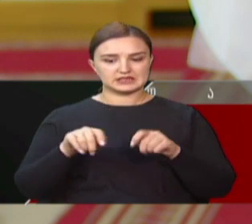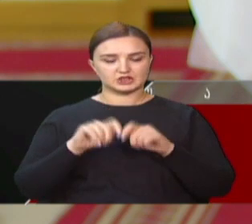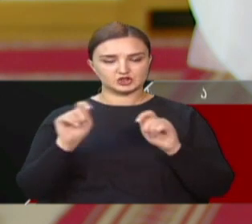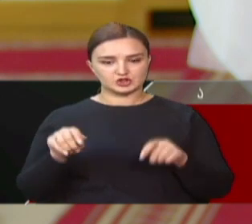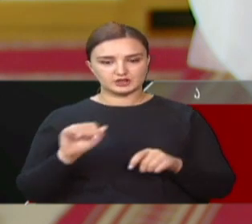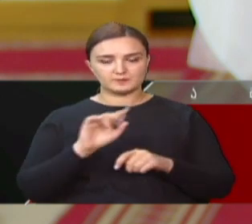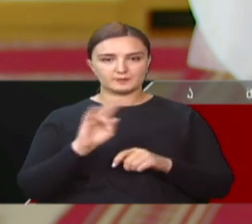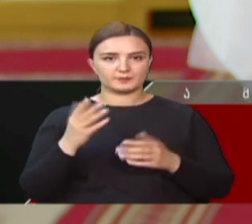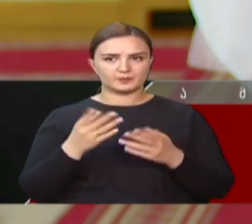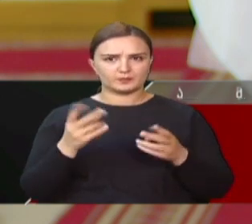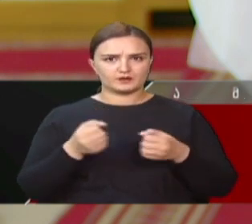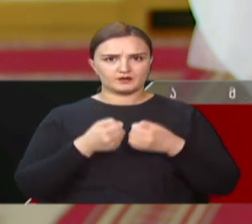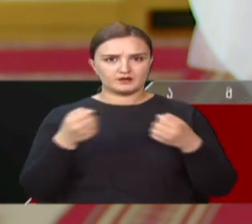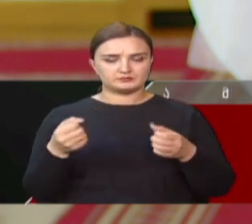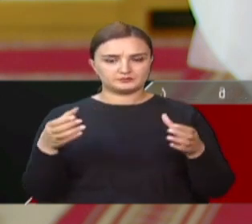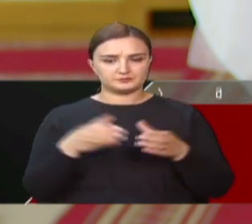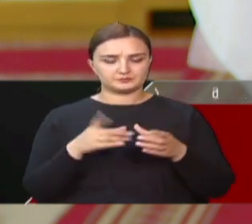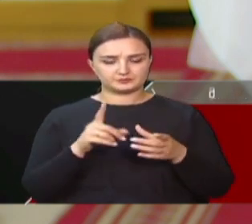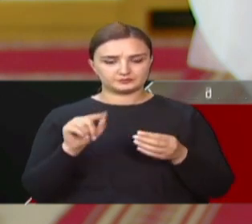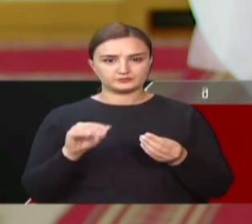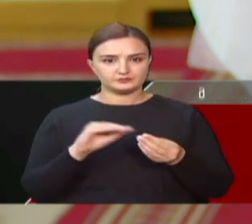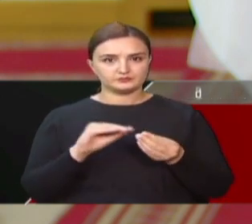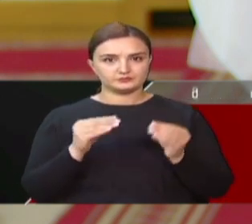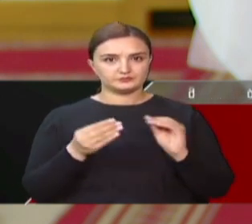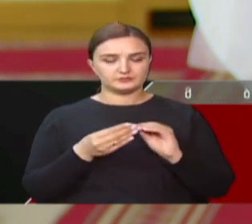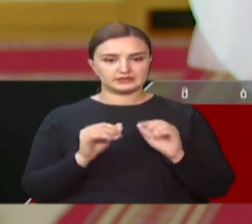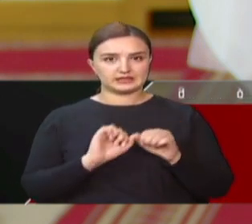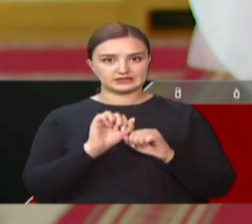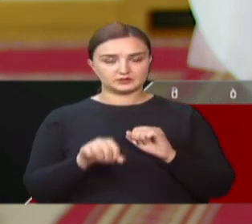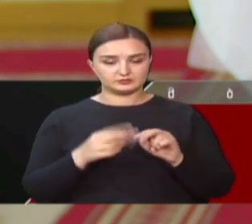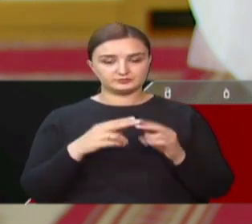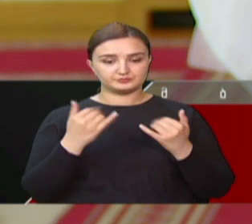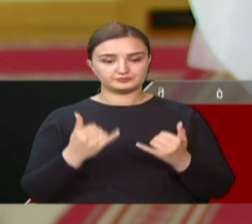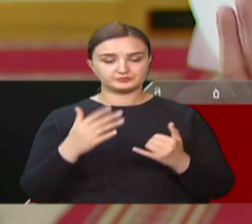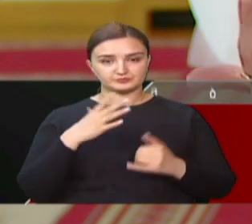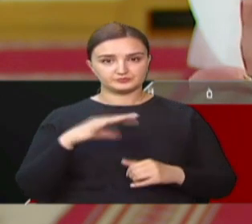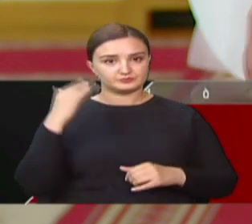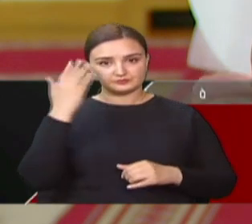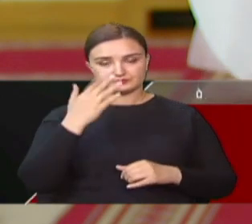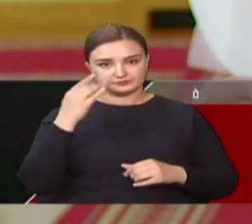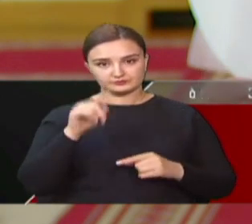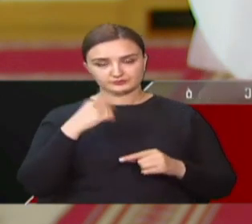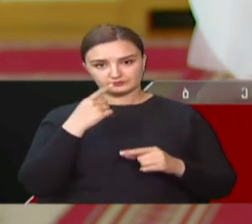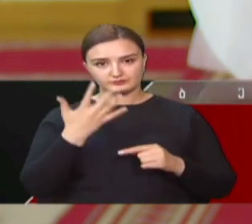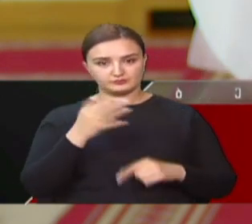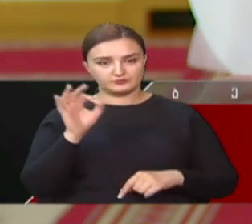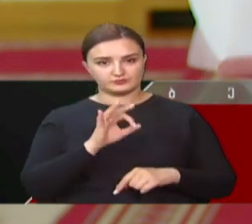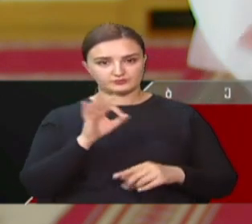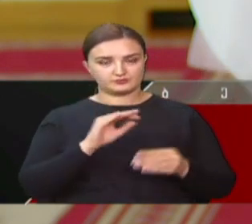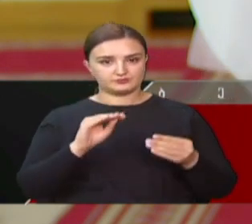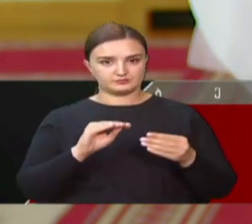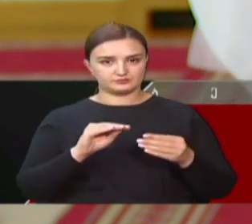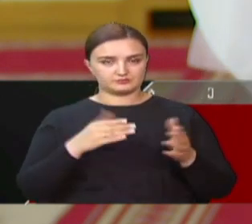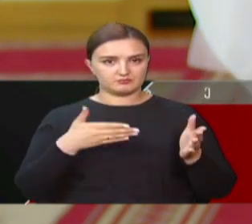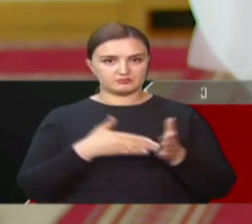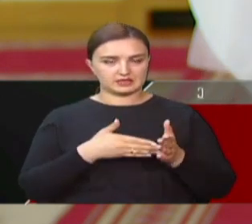ისე უნდა გამსხულდნენ, რომ ბარიერი გადაიგლახოს, იმიტომ რომ დღეს ქართულმა ოცნებამ დააწესა ეს 5%-იანი ბარიერი და